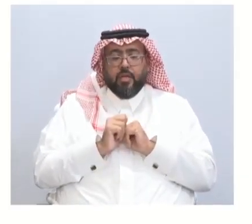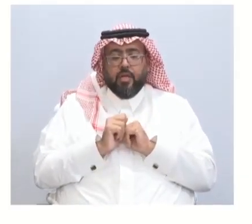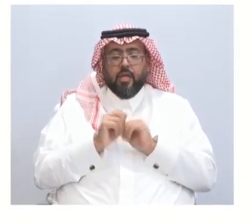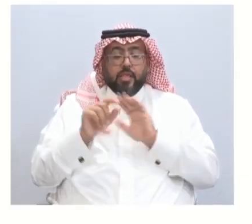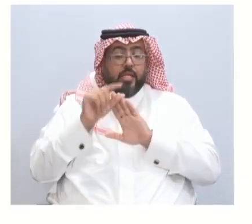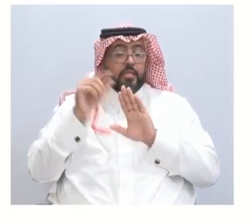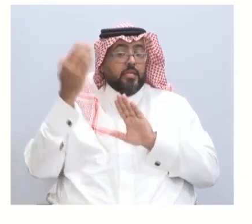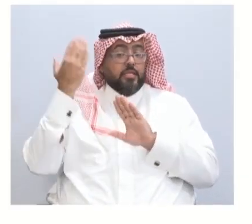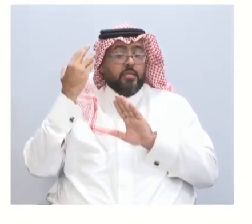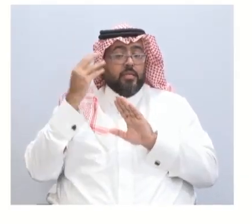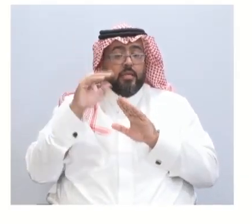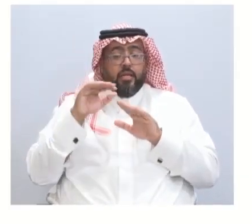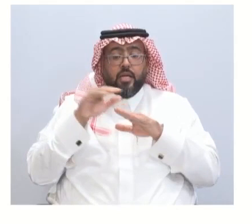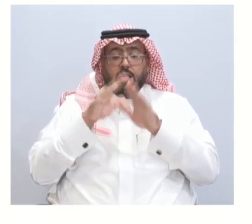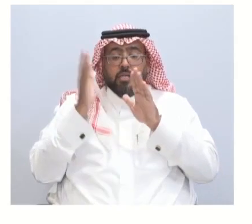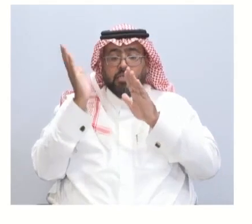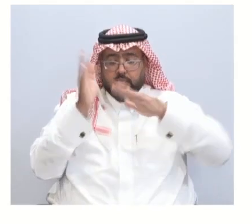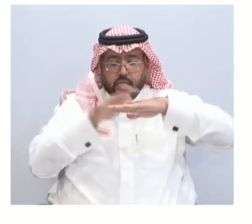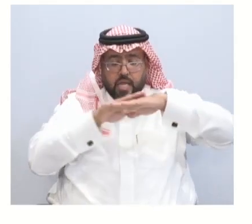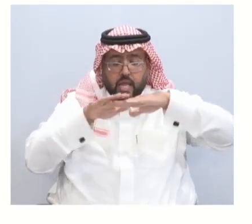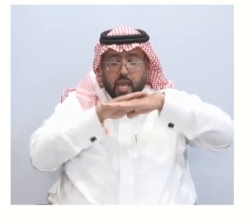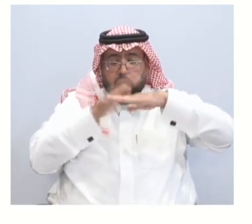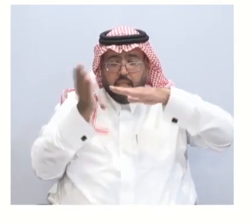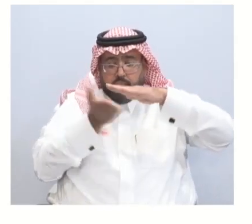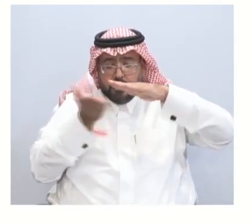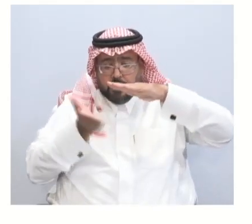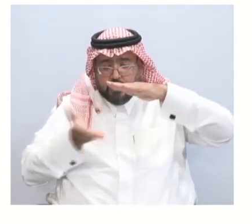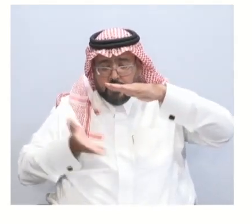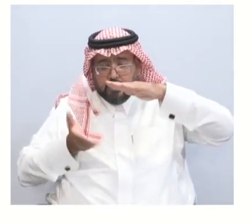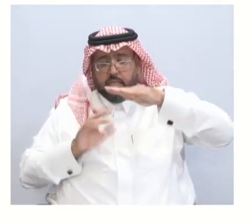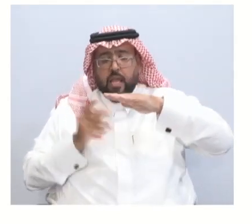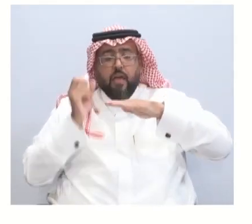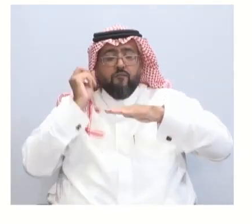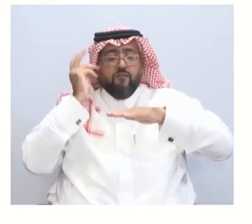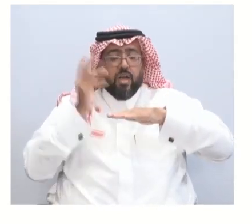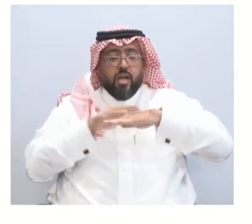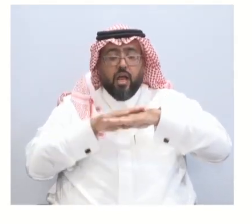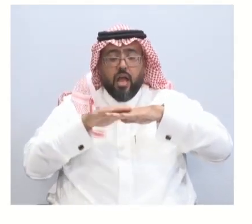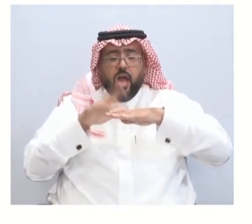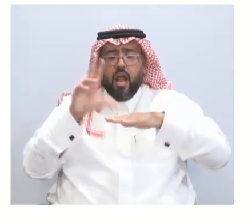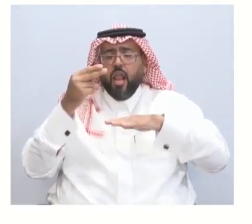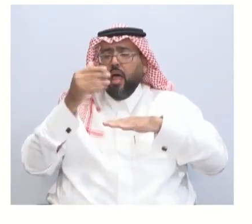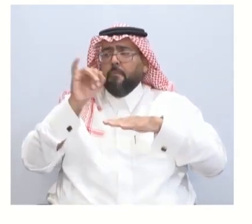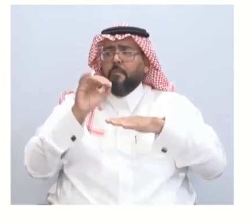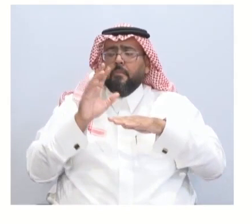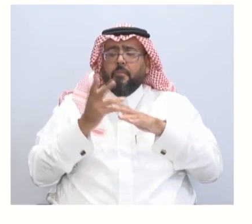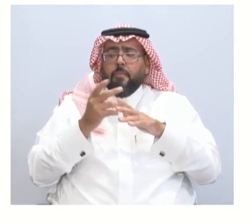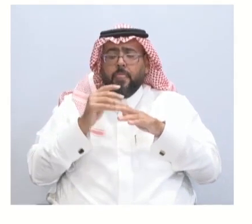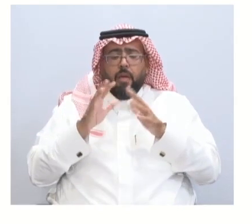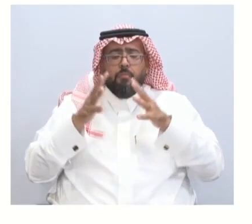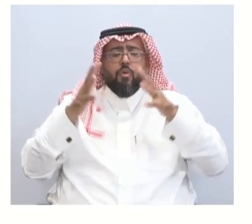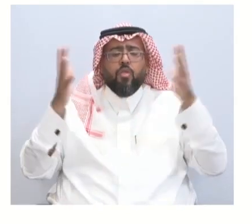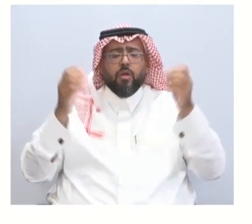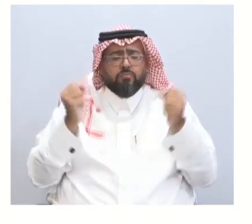الدرس السابق في الصفائح الارضيه واثارها تطرقنا الى الفكره العامه وذكرنا بان تحدث